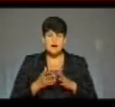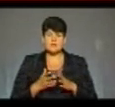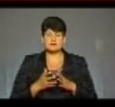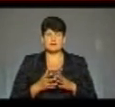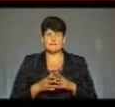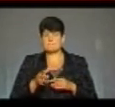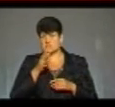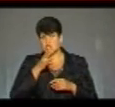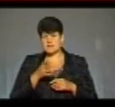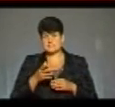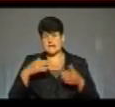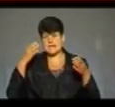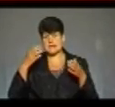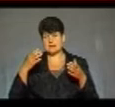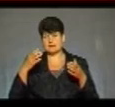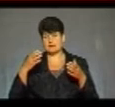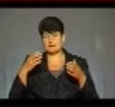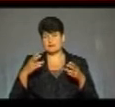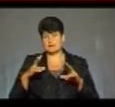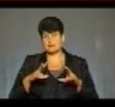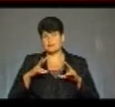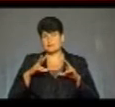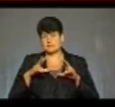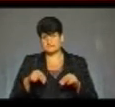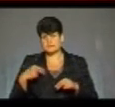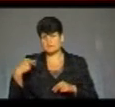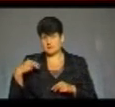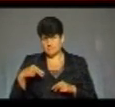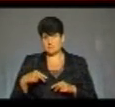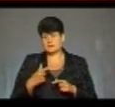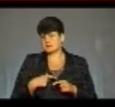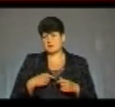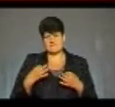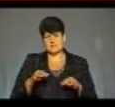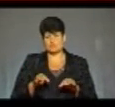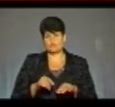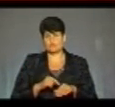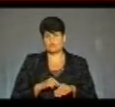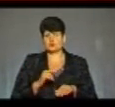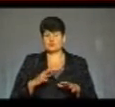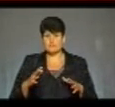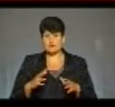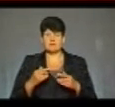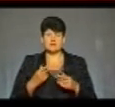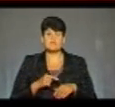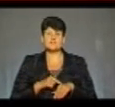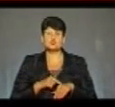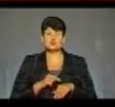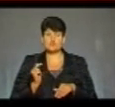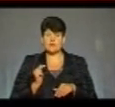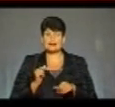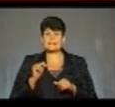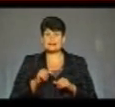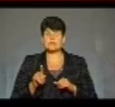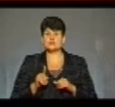час інавгурації він себе досить вільно почував, коли розпускав Верховну Раду. Ось, і бачимо зараз, він відчуває те,